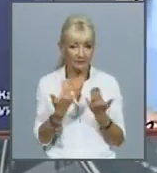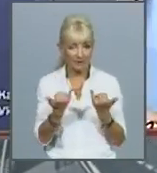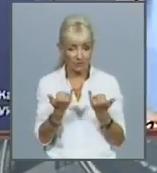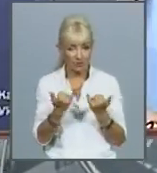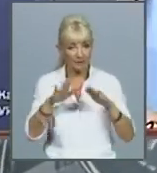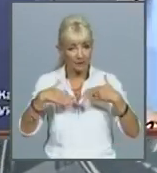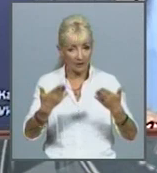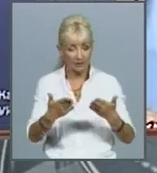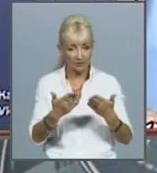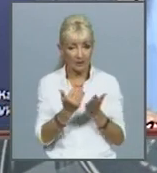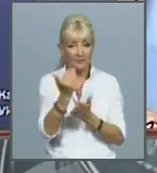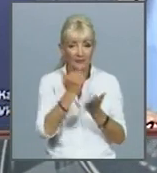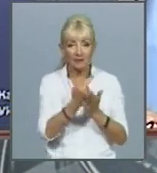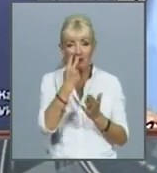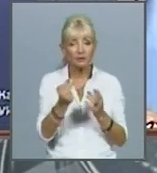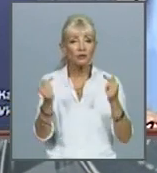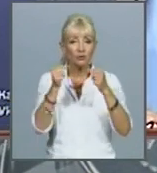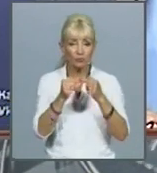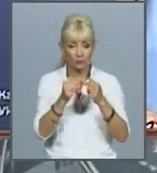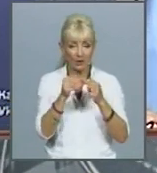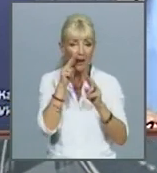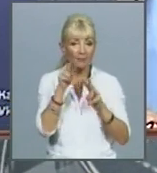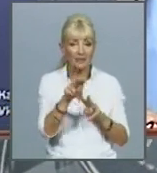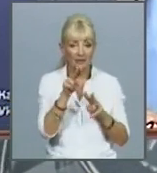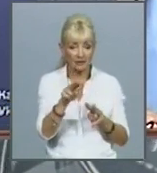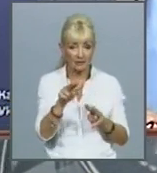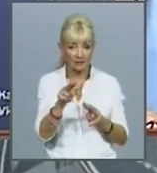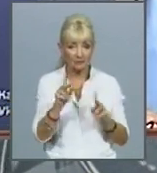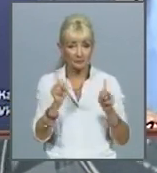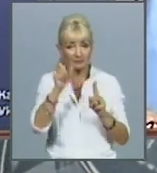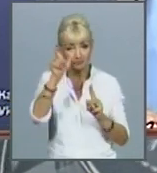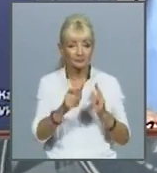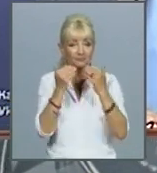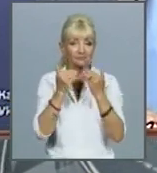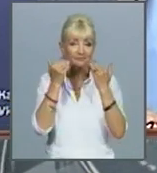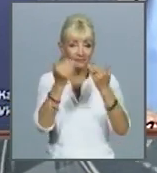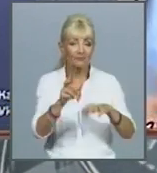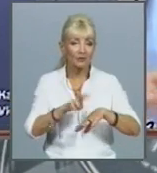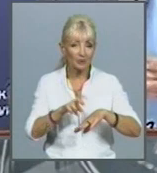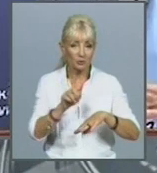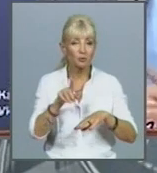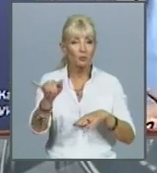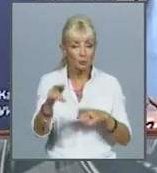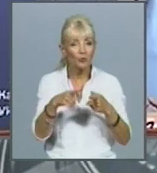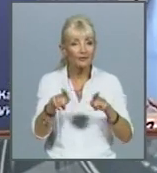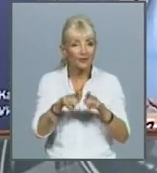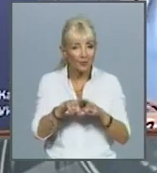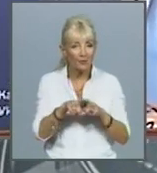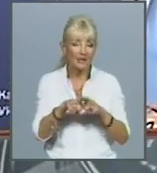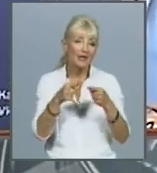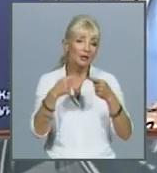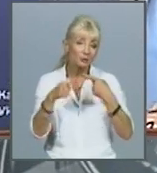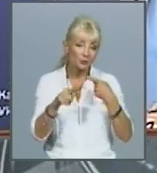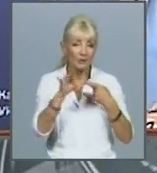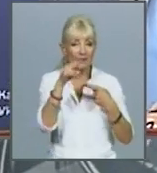тоді видно, чи чітко можна відслідкувати, що людина звернулася, що в неї такий самий чи інший